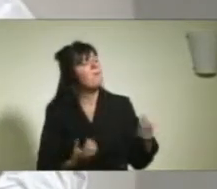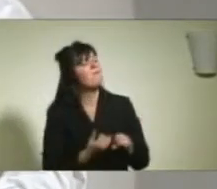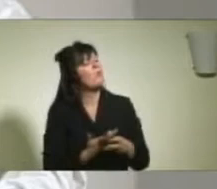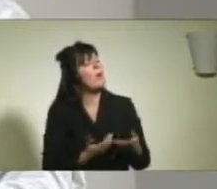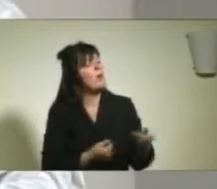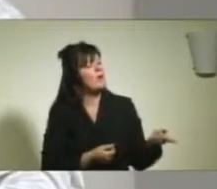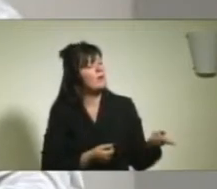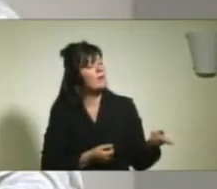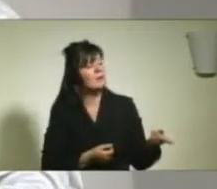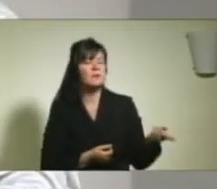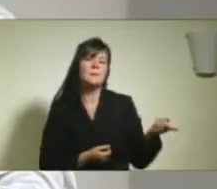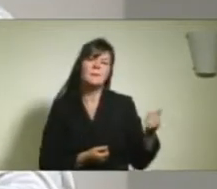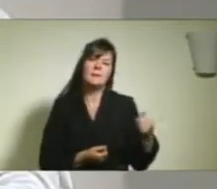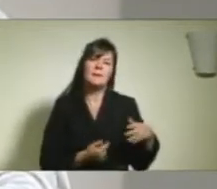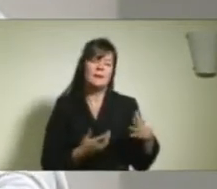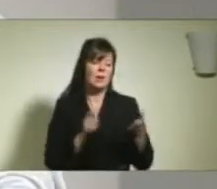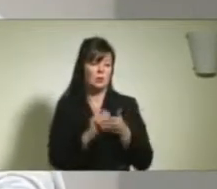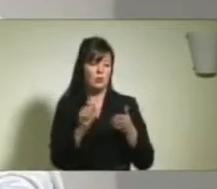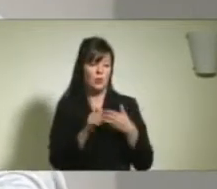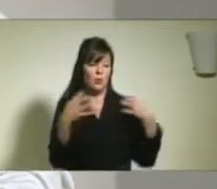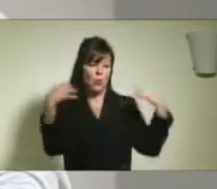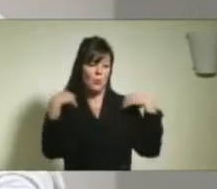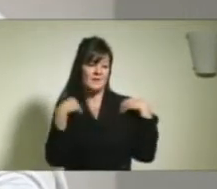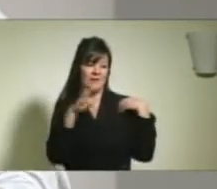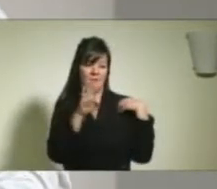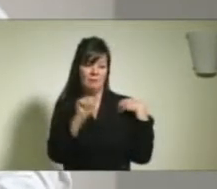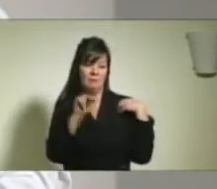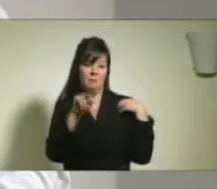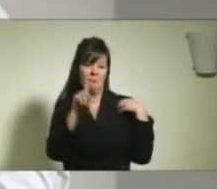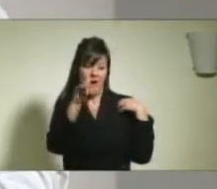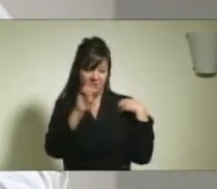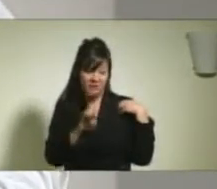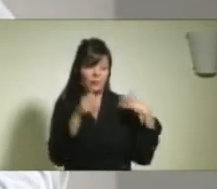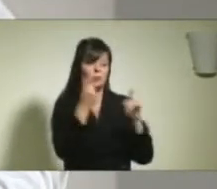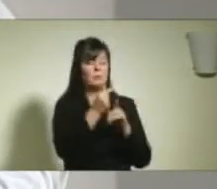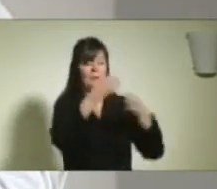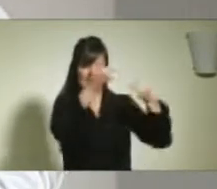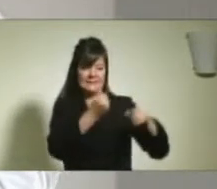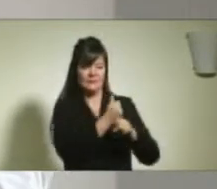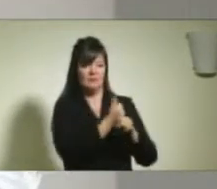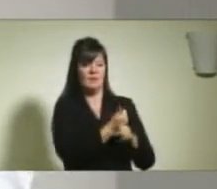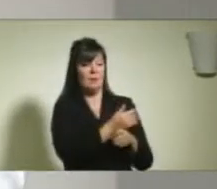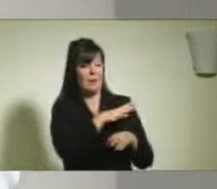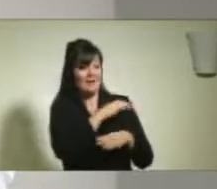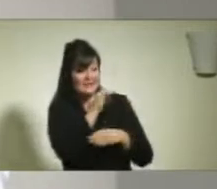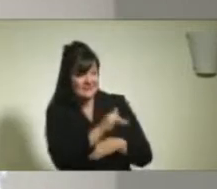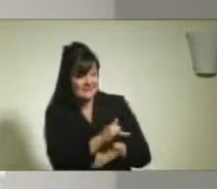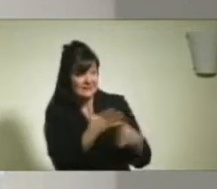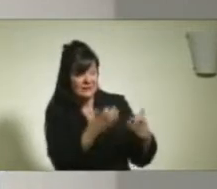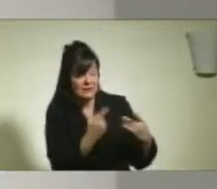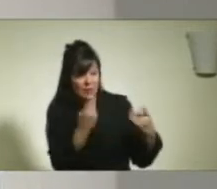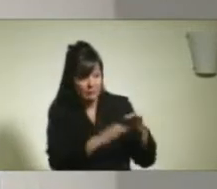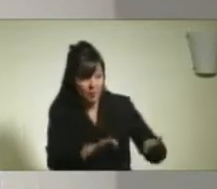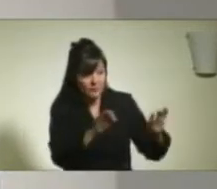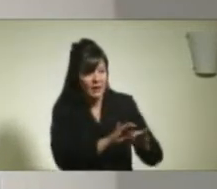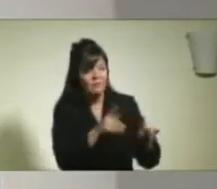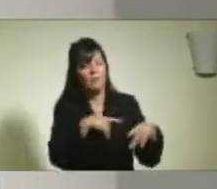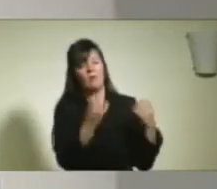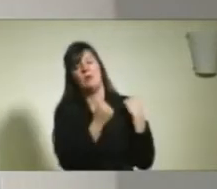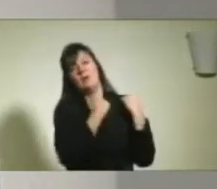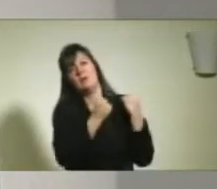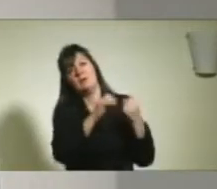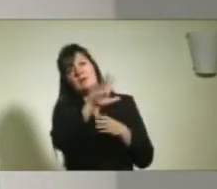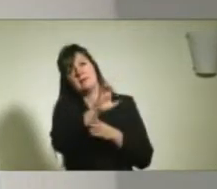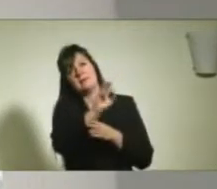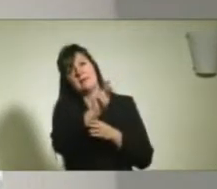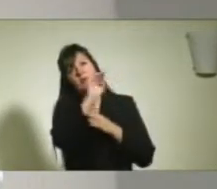Elle m'a dit « Le bureau du conseil de bande fait ce qu'il peut, mais quand c'est quelque chose de majeur, on doit faire 500 km de route pour trouver la